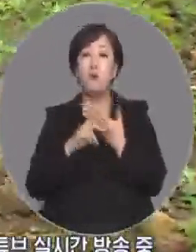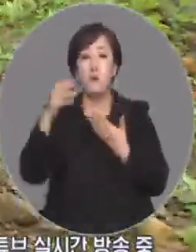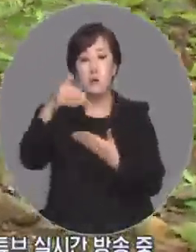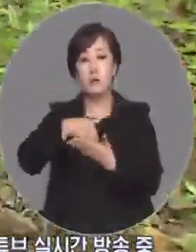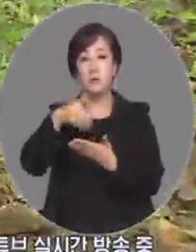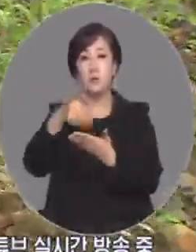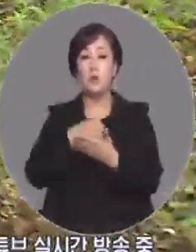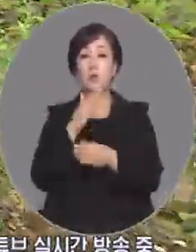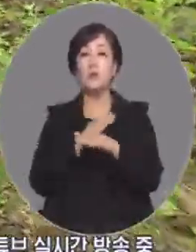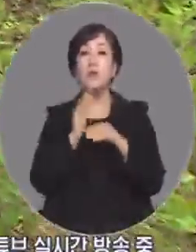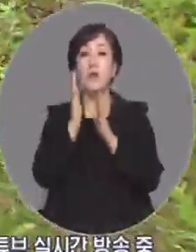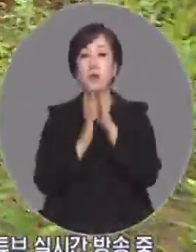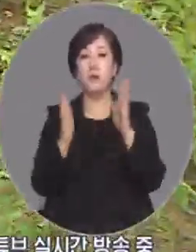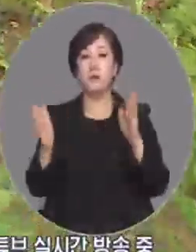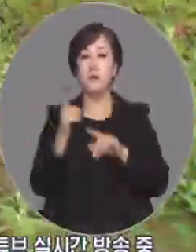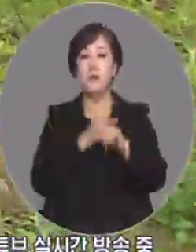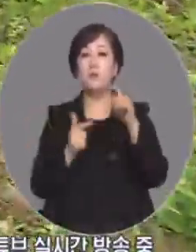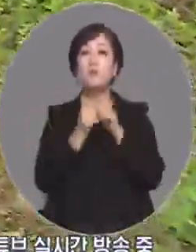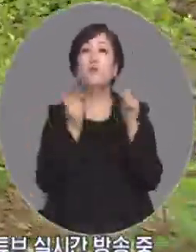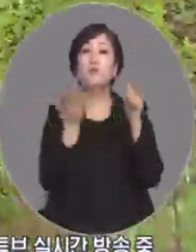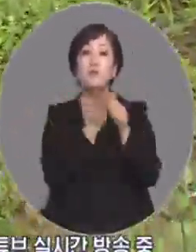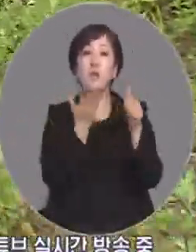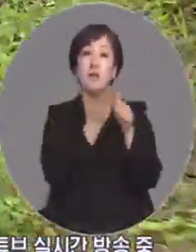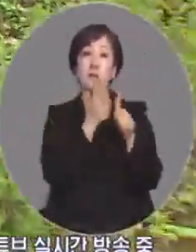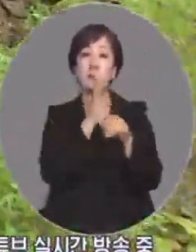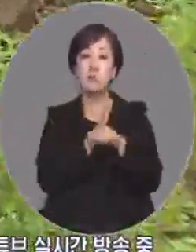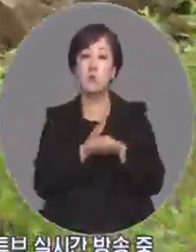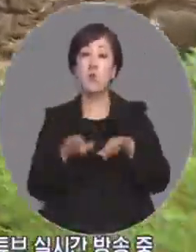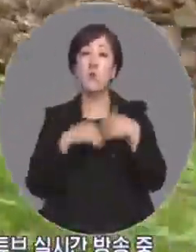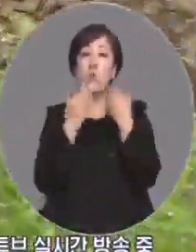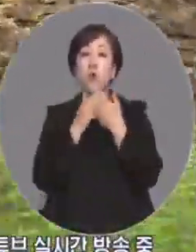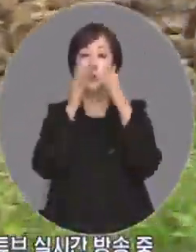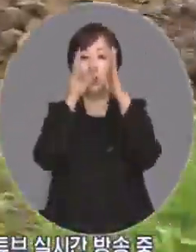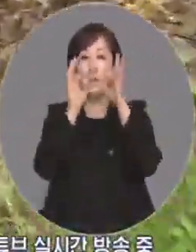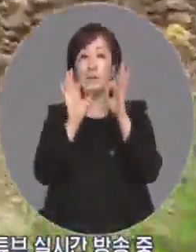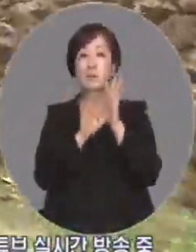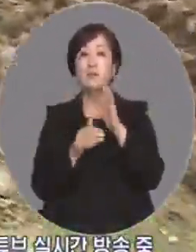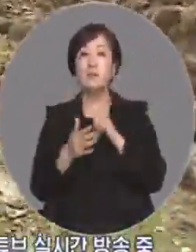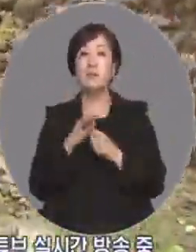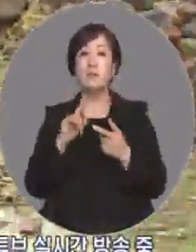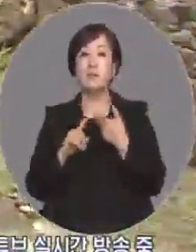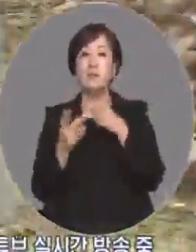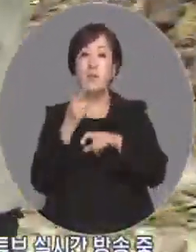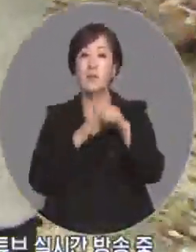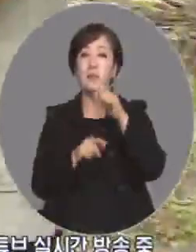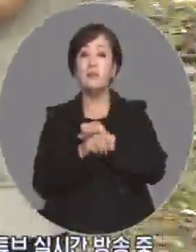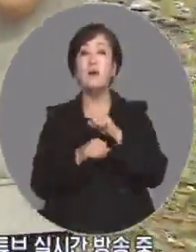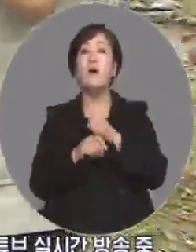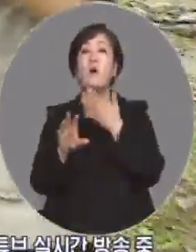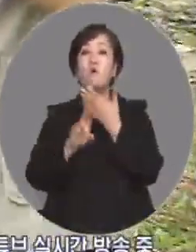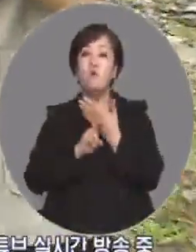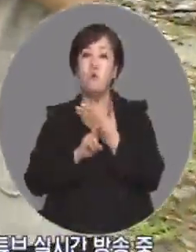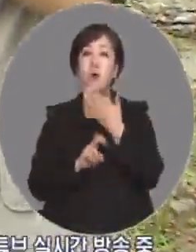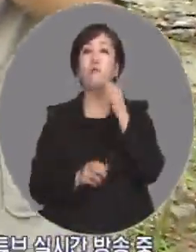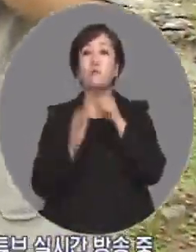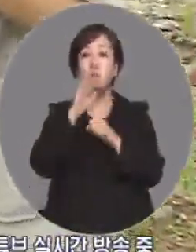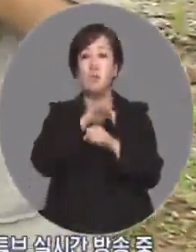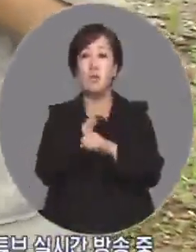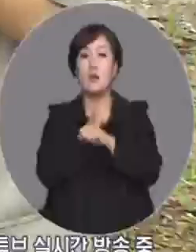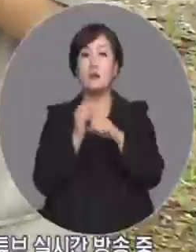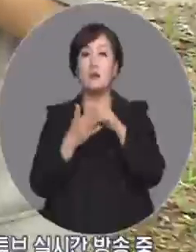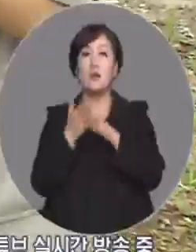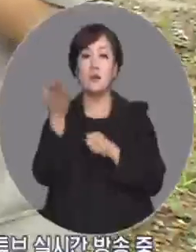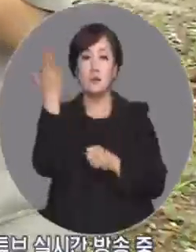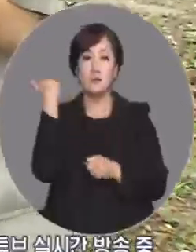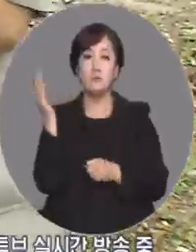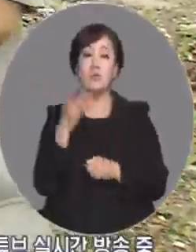땅에는 이렇게 잡초들이 무성하게 자라고 있습니다. 이곳 전체를 보시면 수천 톤의 흙을 쌓아 올린 불법 형질 변경은 수개월에